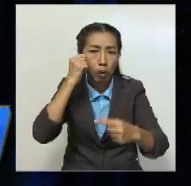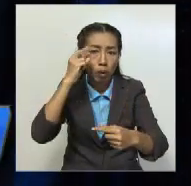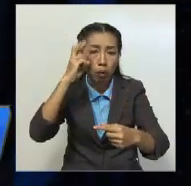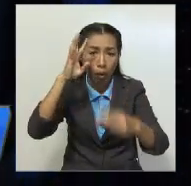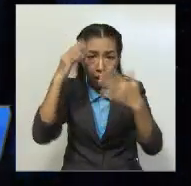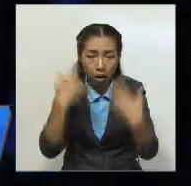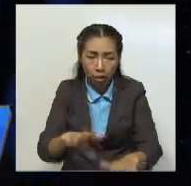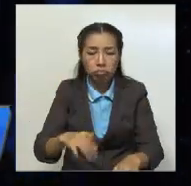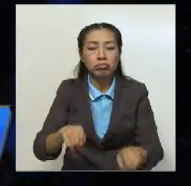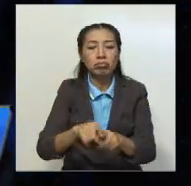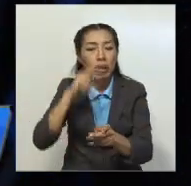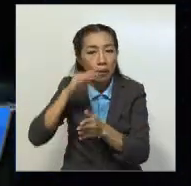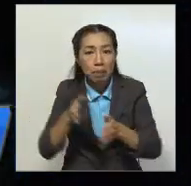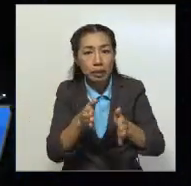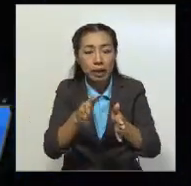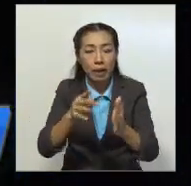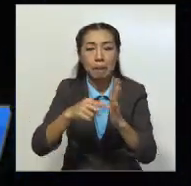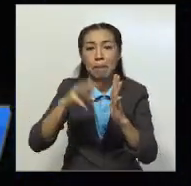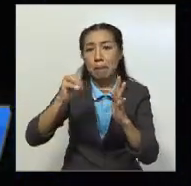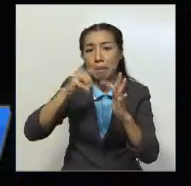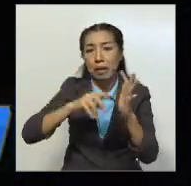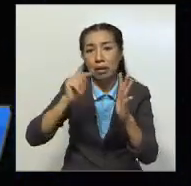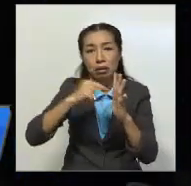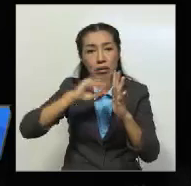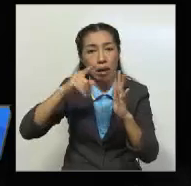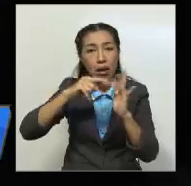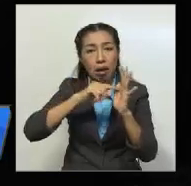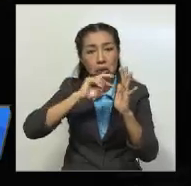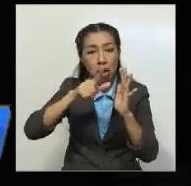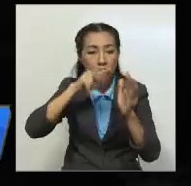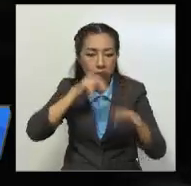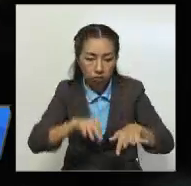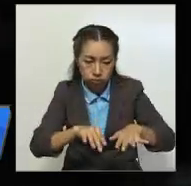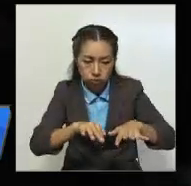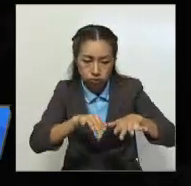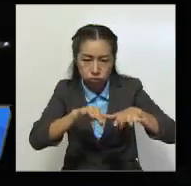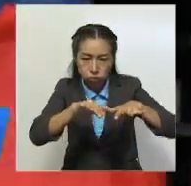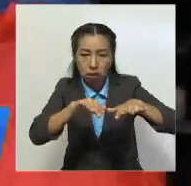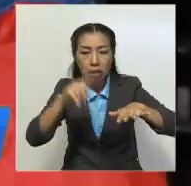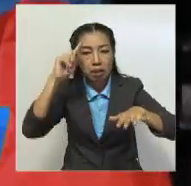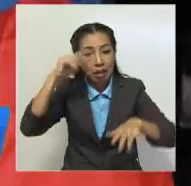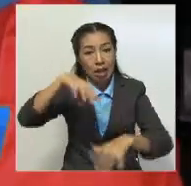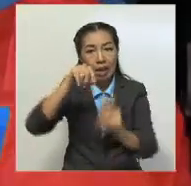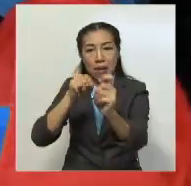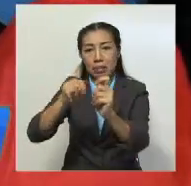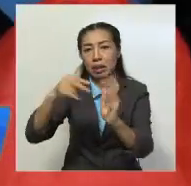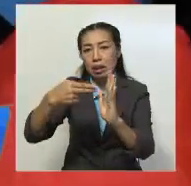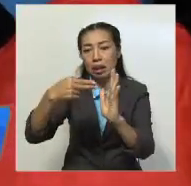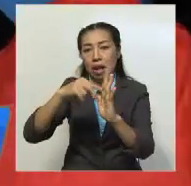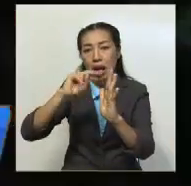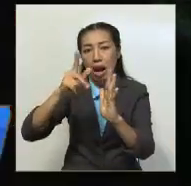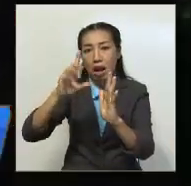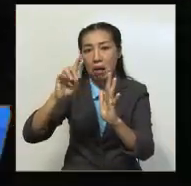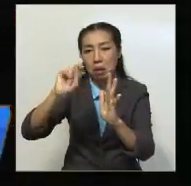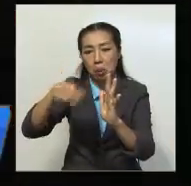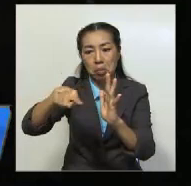ให้ระดับน้ำในลำน้ำแม่ตาช้างเพิ่มสูงขึ้นนะครับและก็มีแนวโน้มจะไหลเข้าท่วมพื้นที่อำเภอหางดงทำให้ทางด้าน